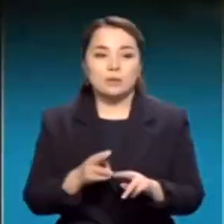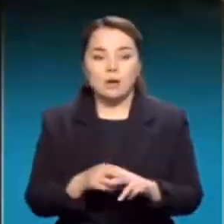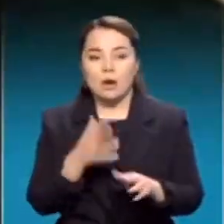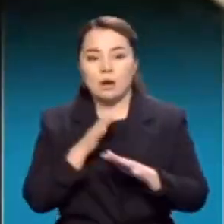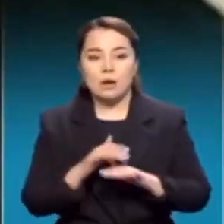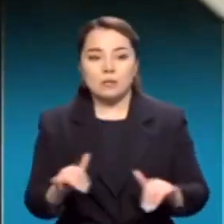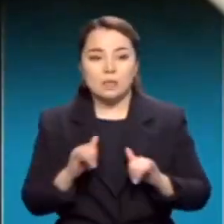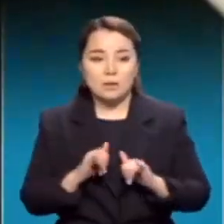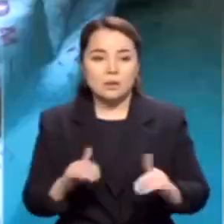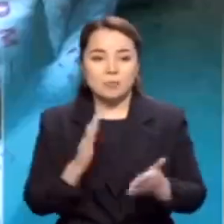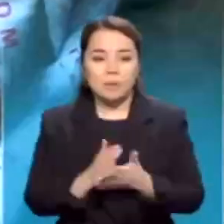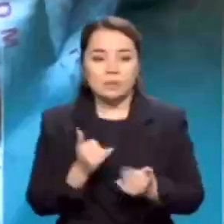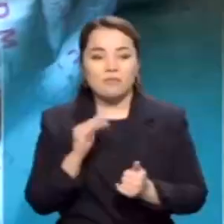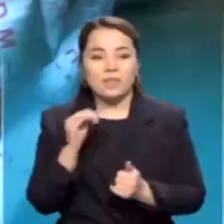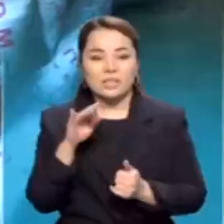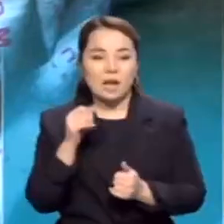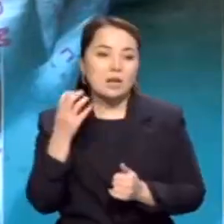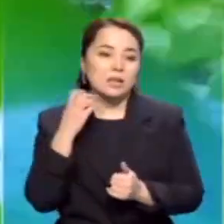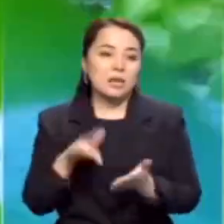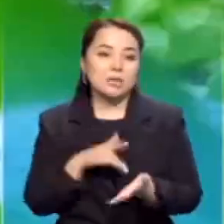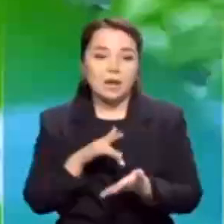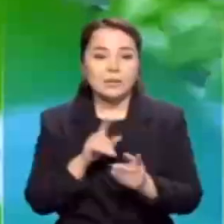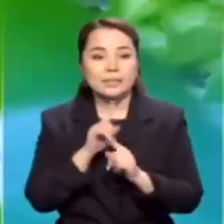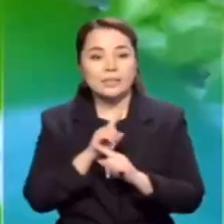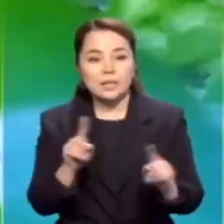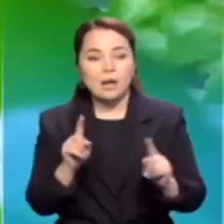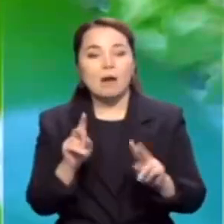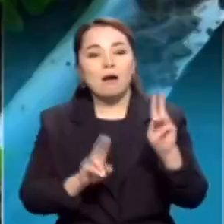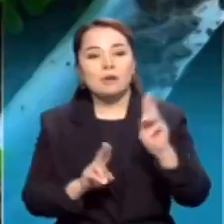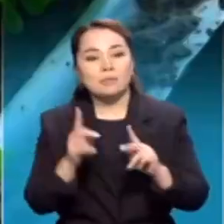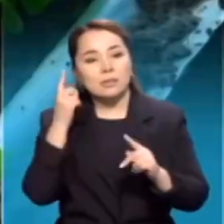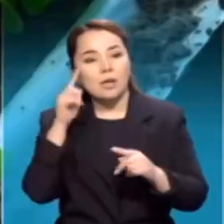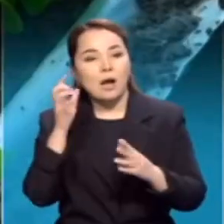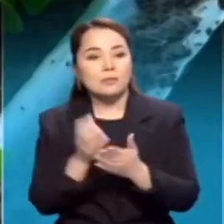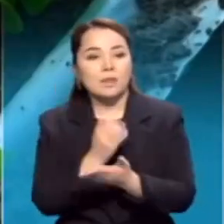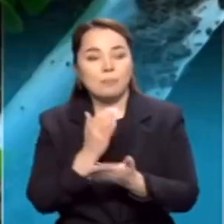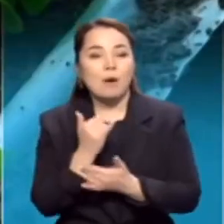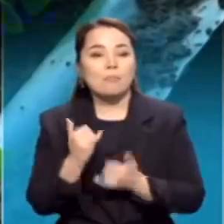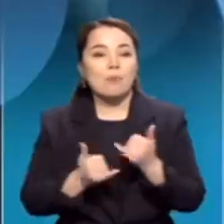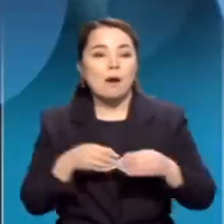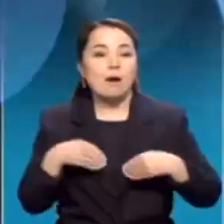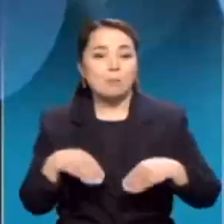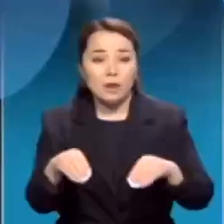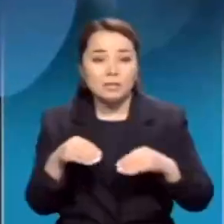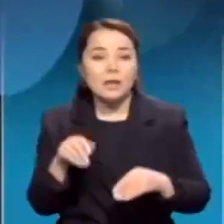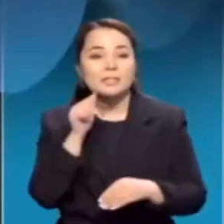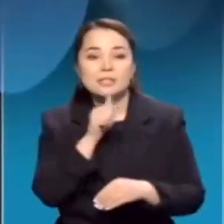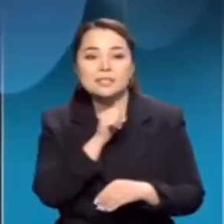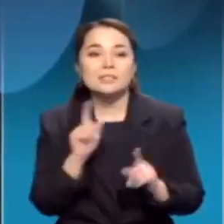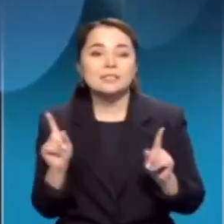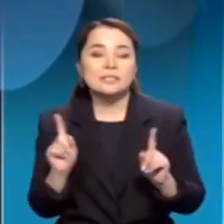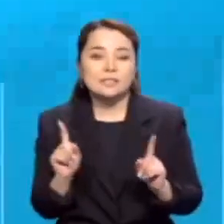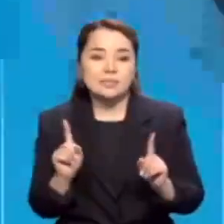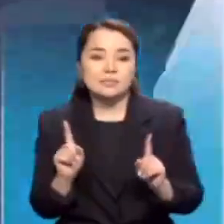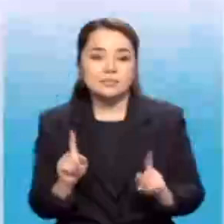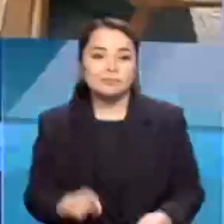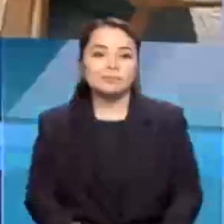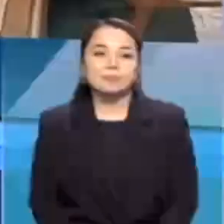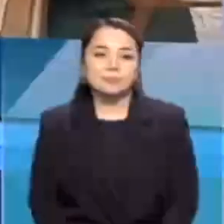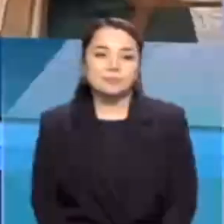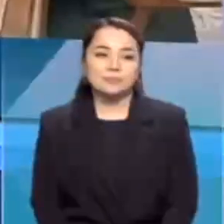отыр. Қызылордалық тұрғын физика әлеміне сүйеніп ерекше әдіс ойлап тапқан. Бағбанның сыры неде?